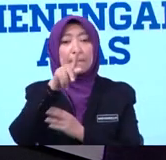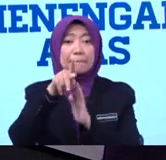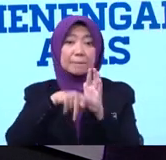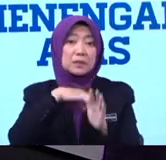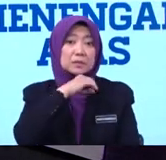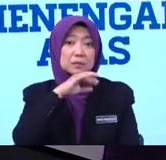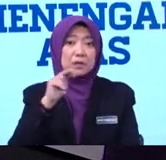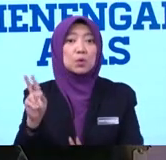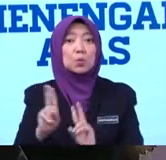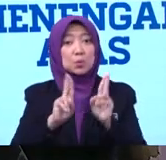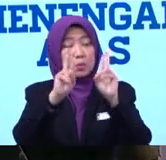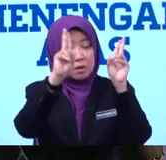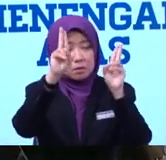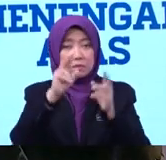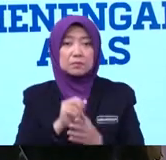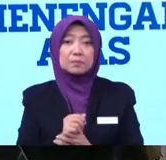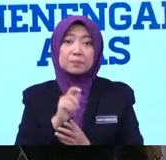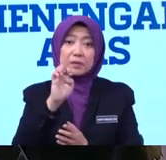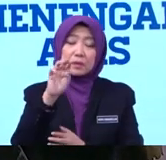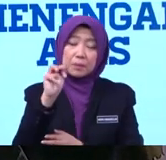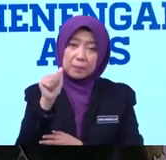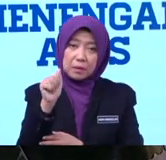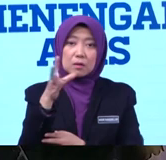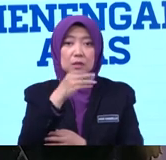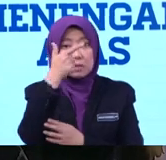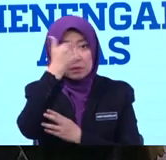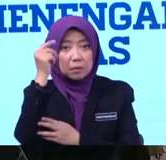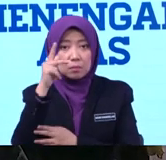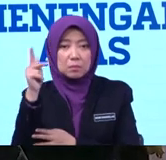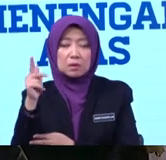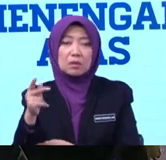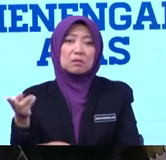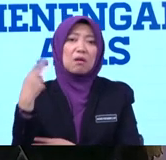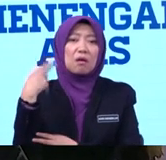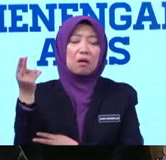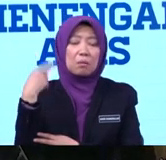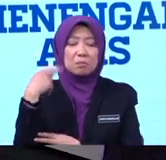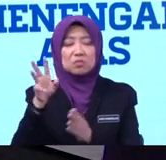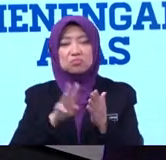udara pencemaran Derma yang menyebabkan HB meningkat